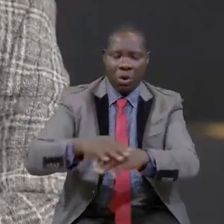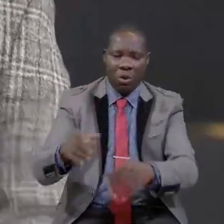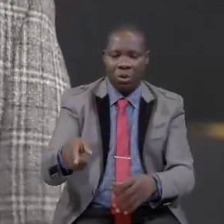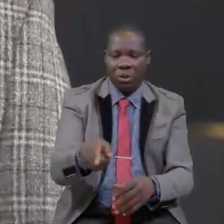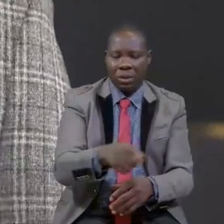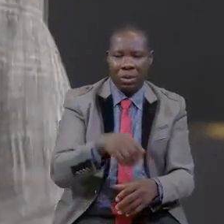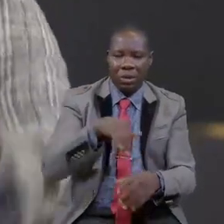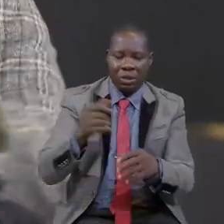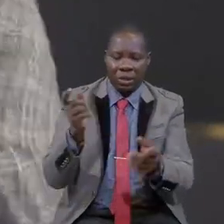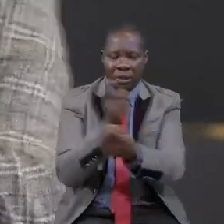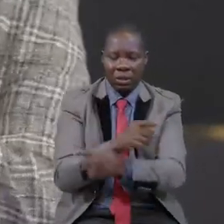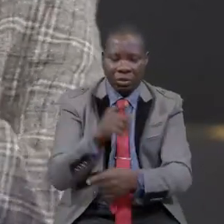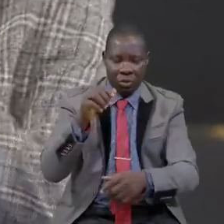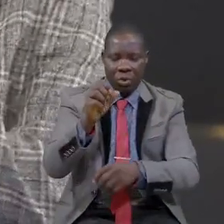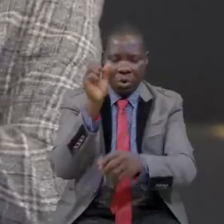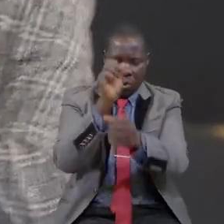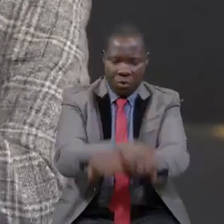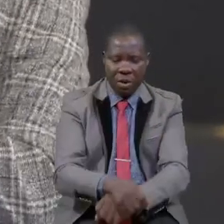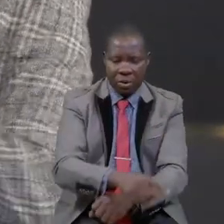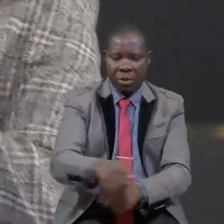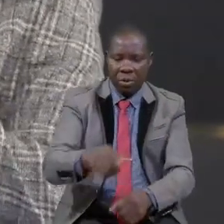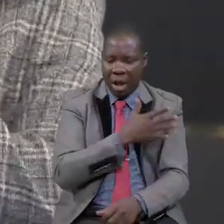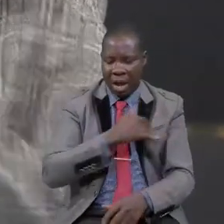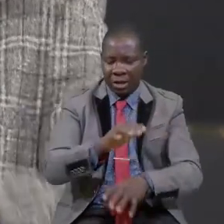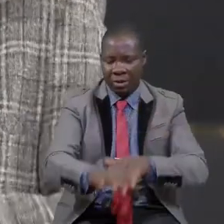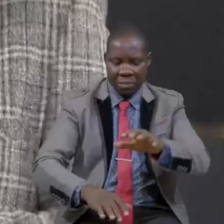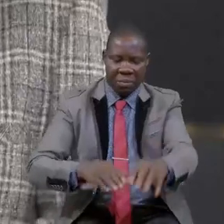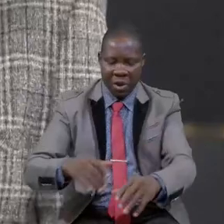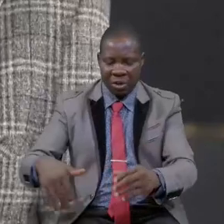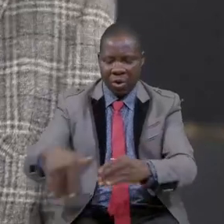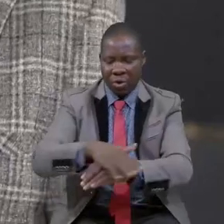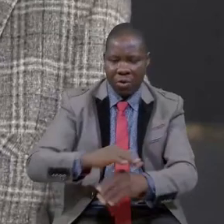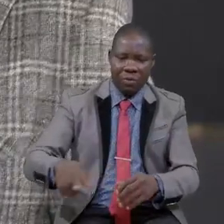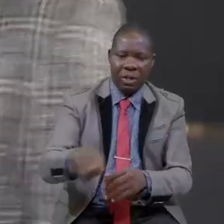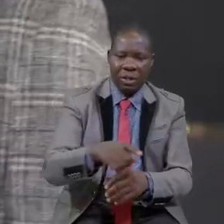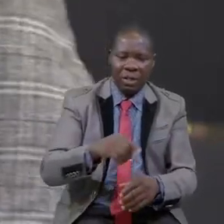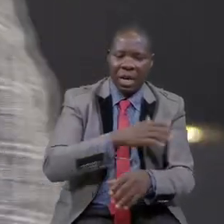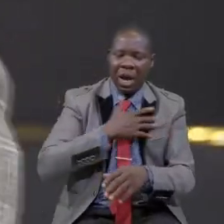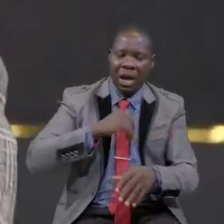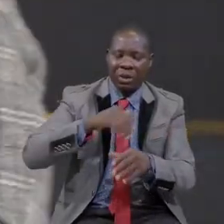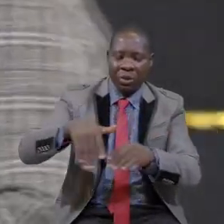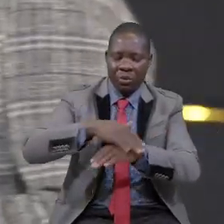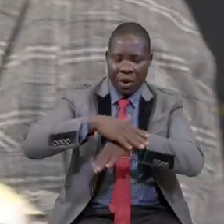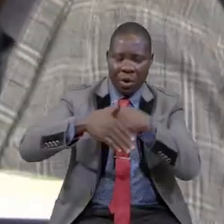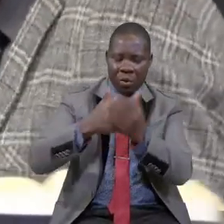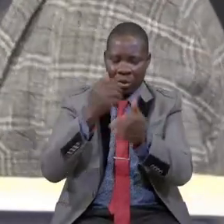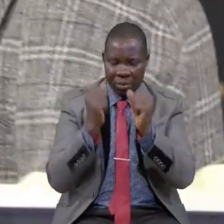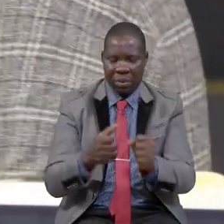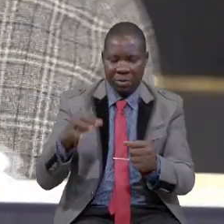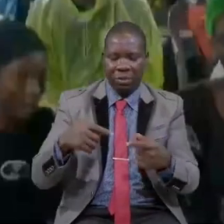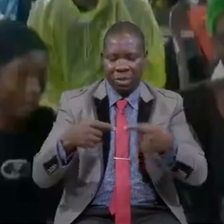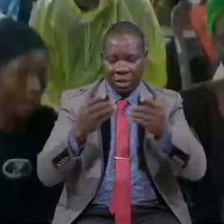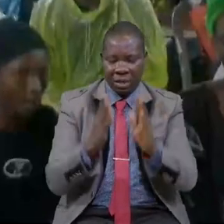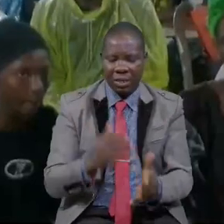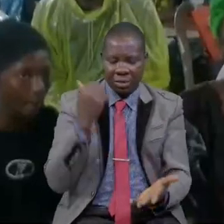vaincre, tu marcheras dessus. Et sur toute la puissance de l'ennemi. Donnez-moi un bon